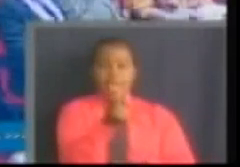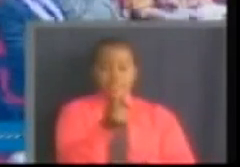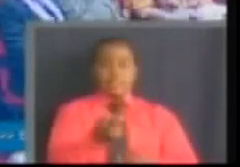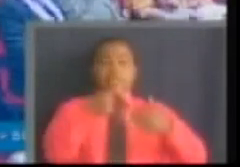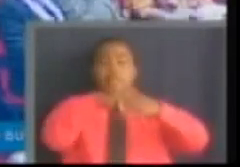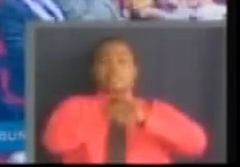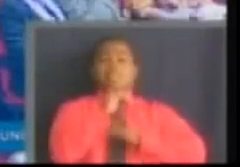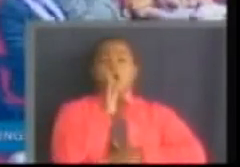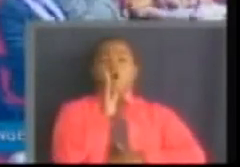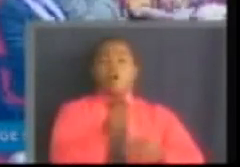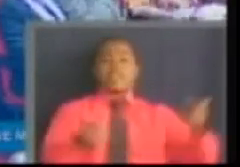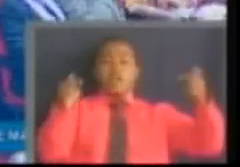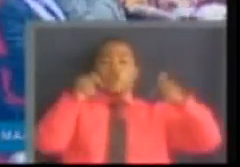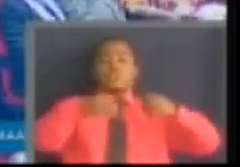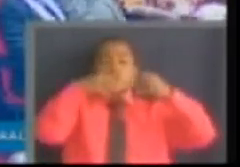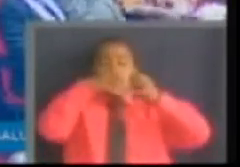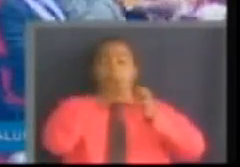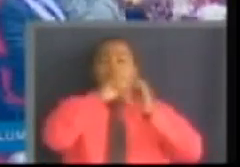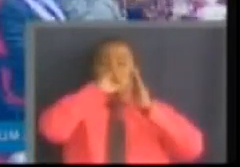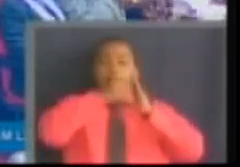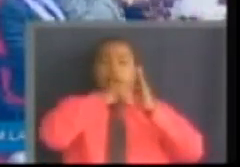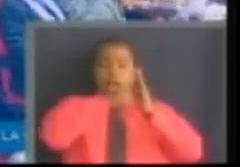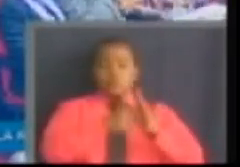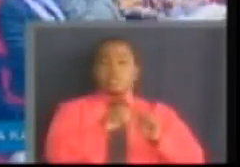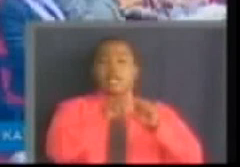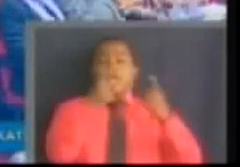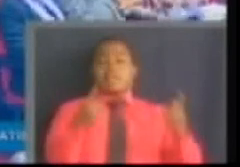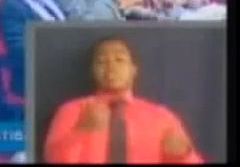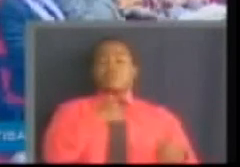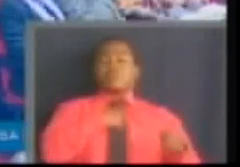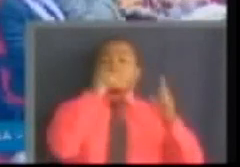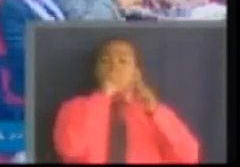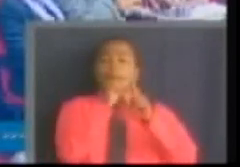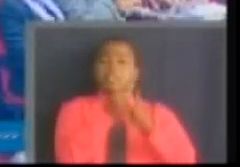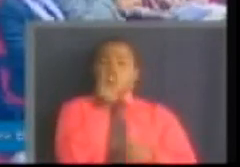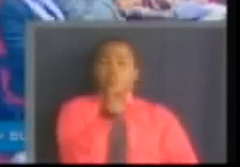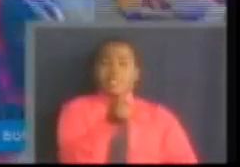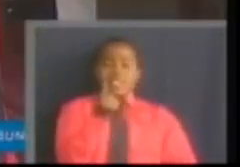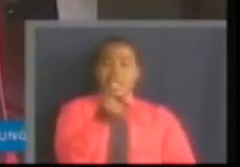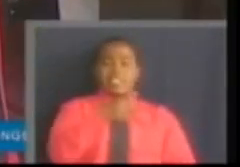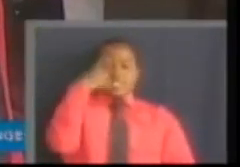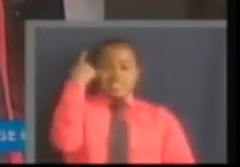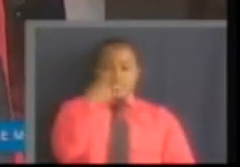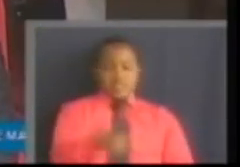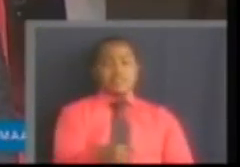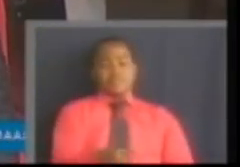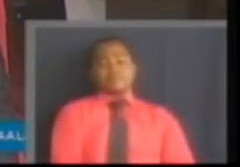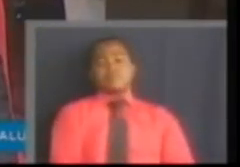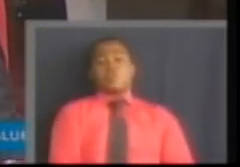kamati yetu ya kanuni. Lakini kimsingi mimi nitakuwa na maneno machache sana. Bahati nzuri mdogo